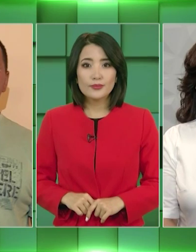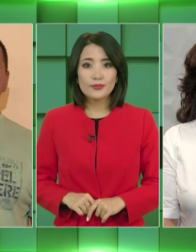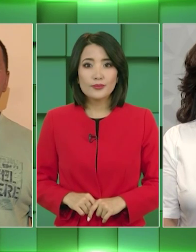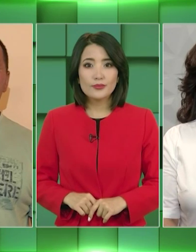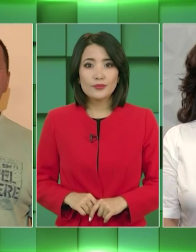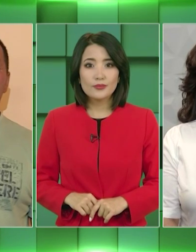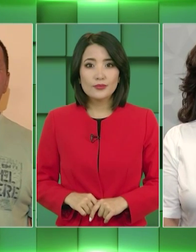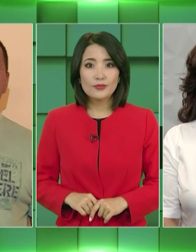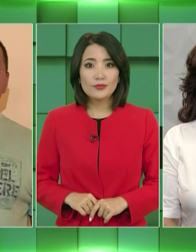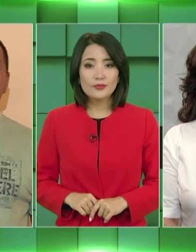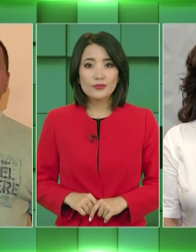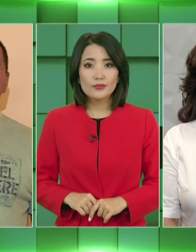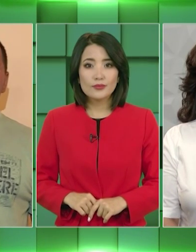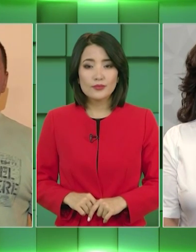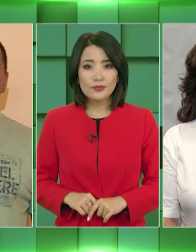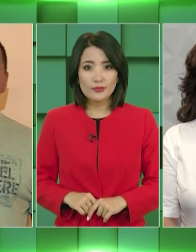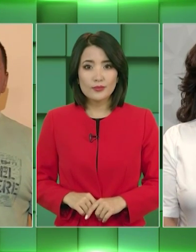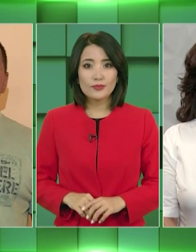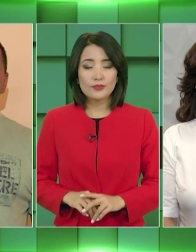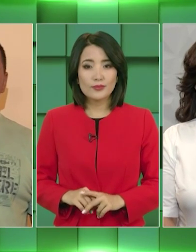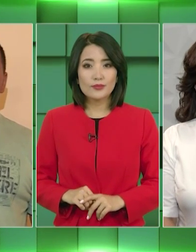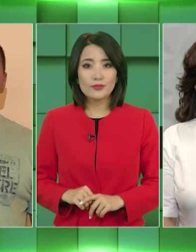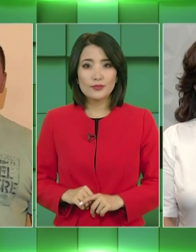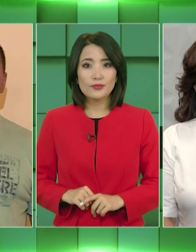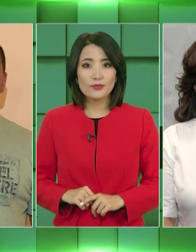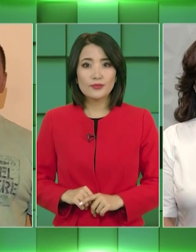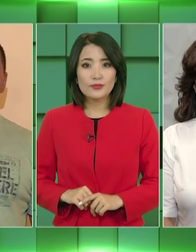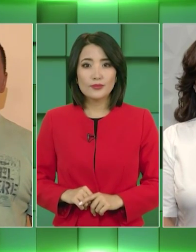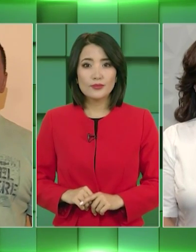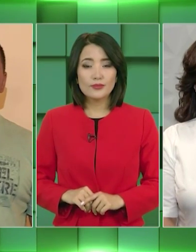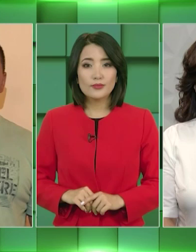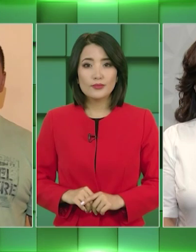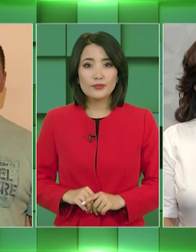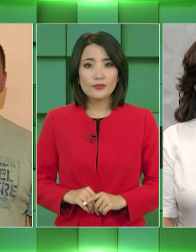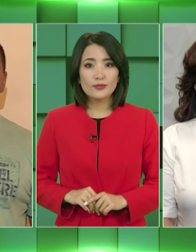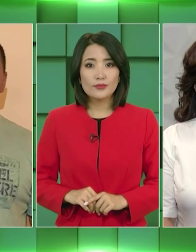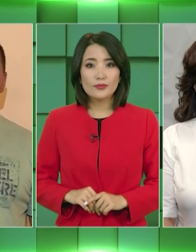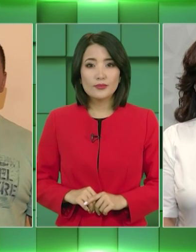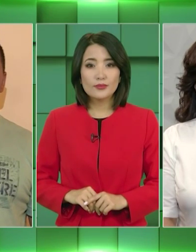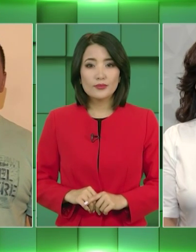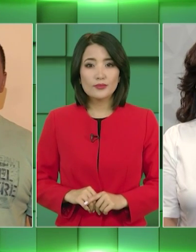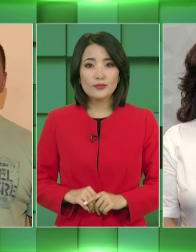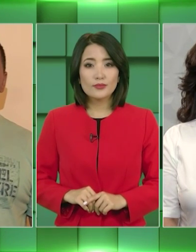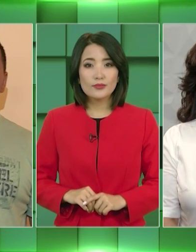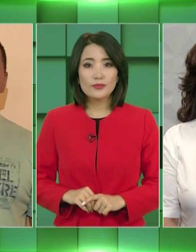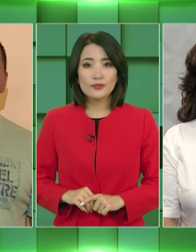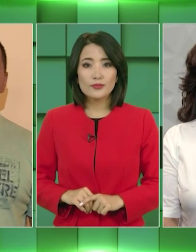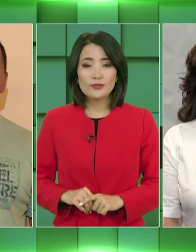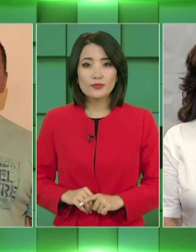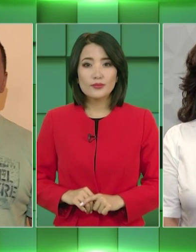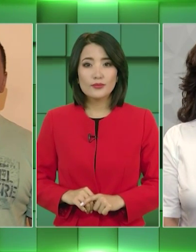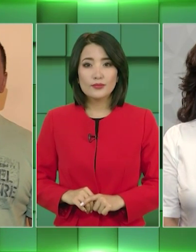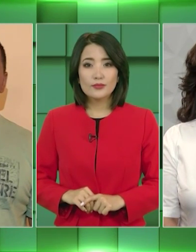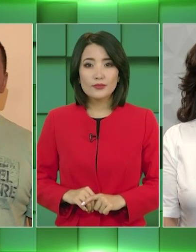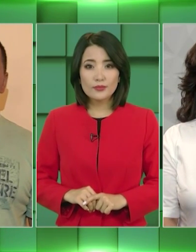Қайырлы кеш. Мен құрылыс материалдарын шығаратын компанияға ағаш кесуші орналастым. Компания басшылығы маған